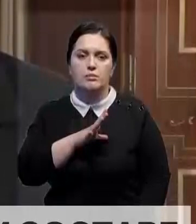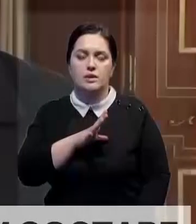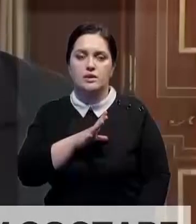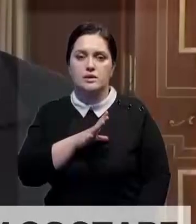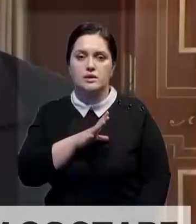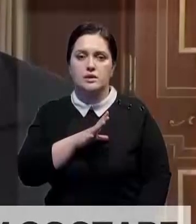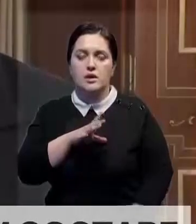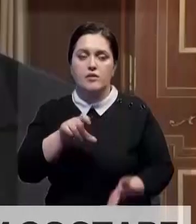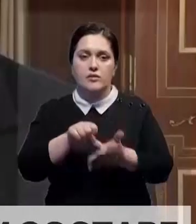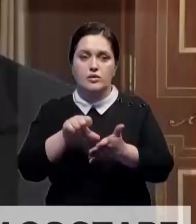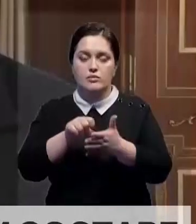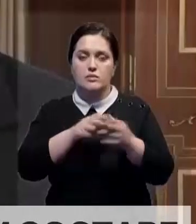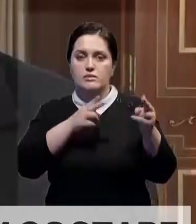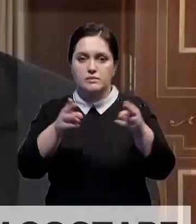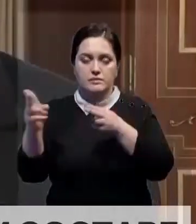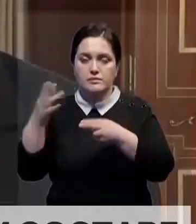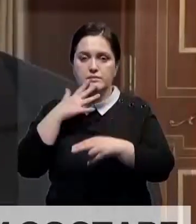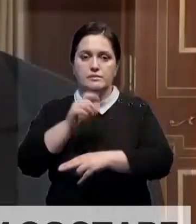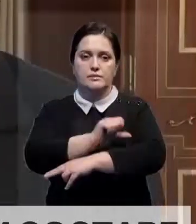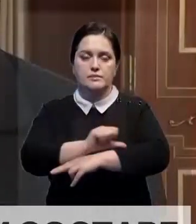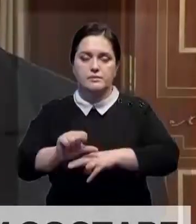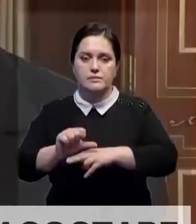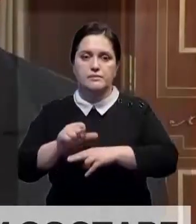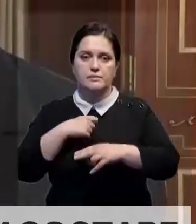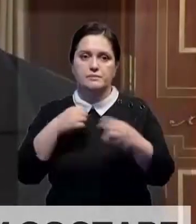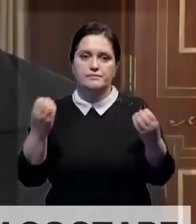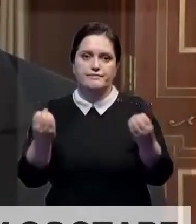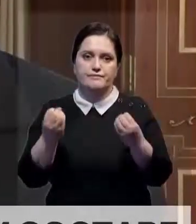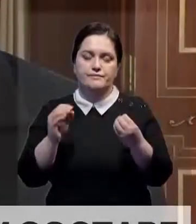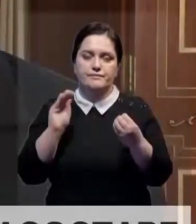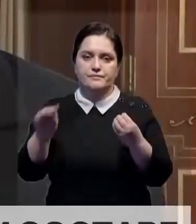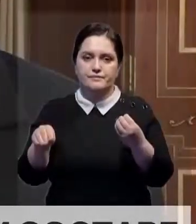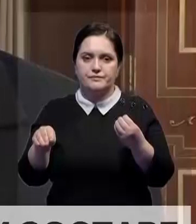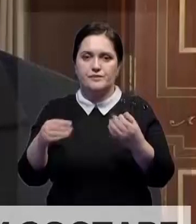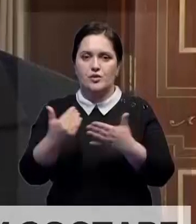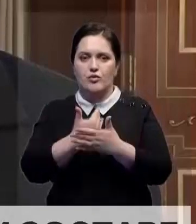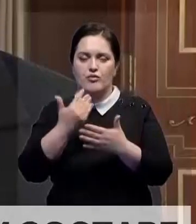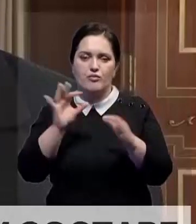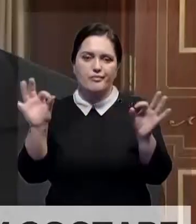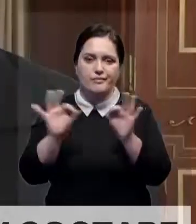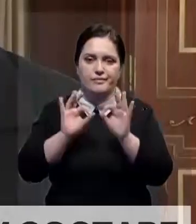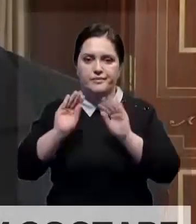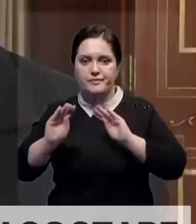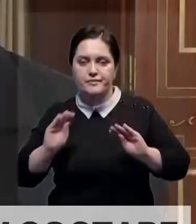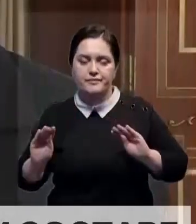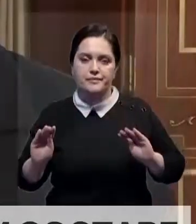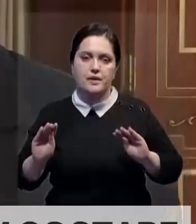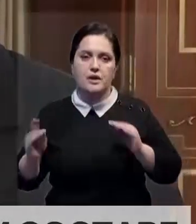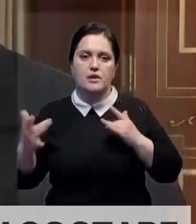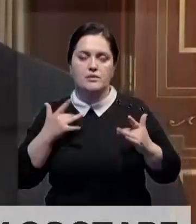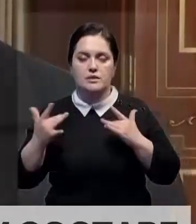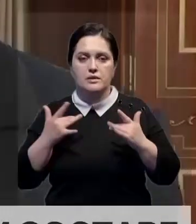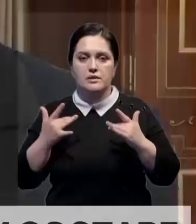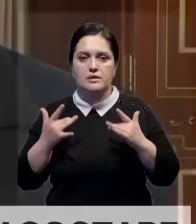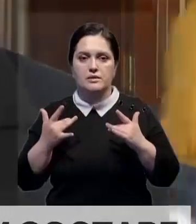с которыми они выступали и ездили за границу. Вот мы освежили эти номера, новая аранжировка, новая постановка наших